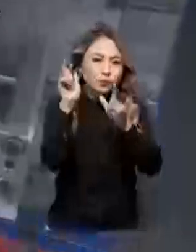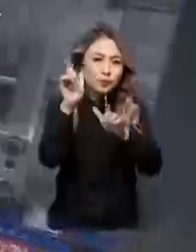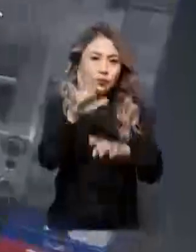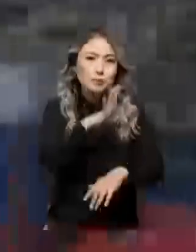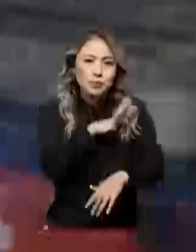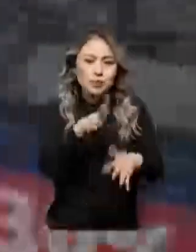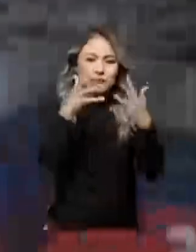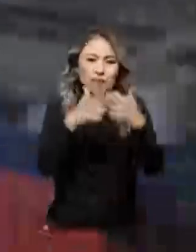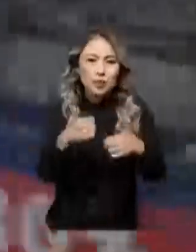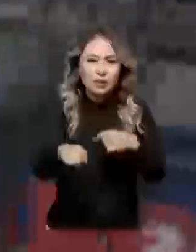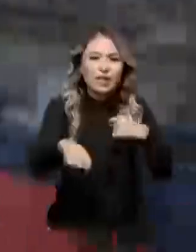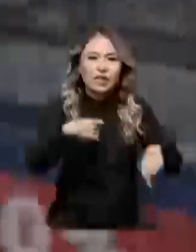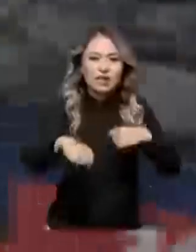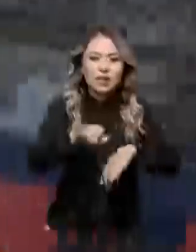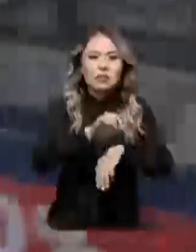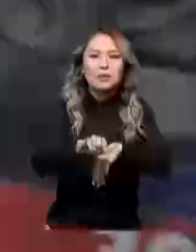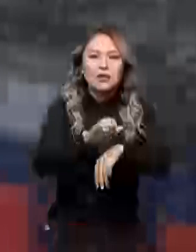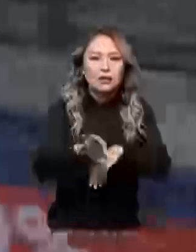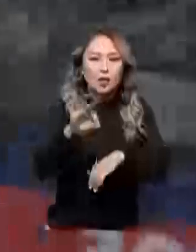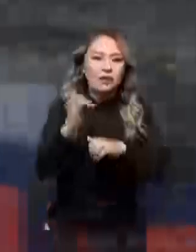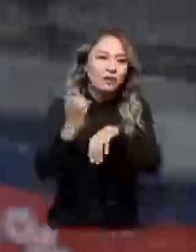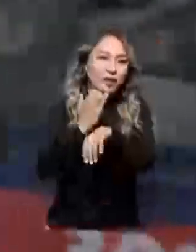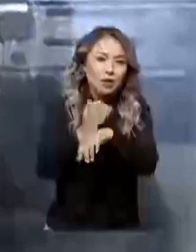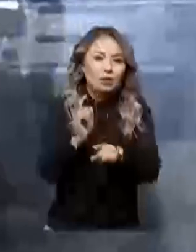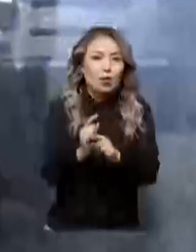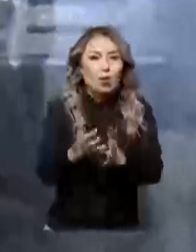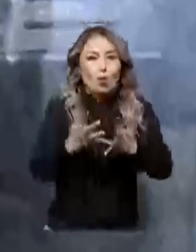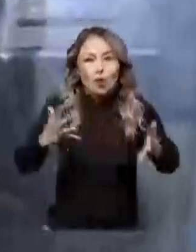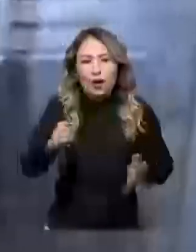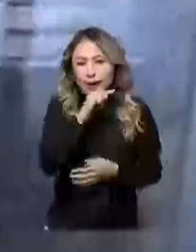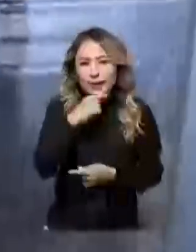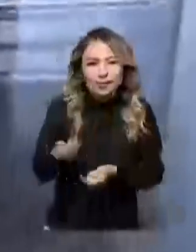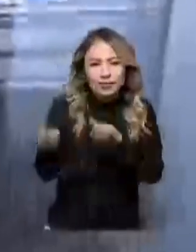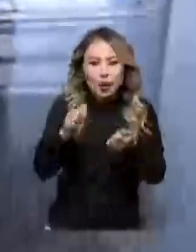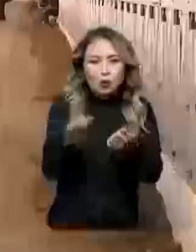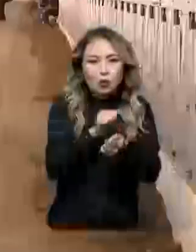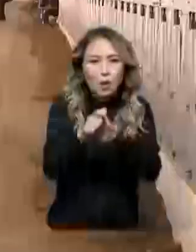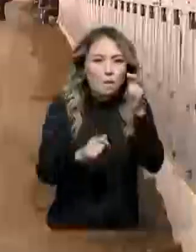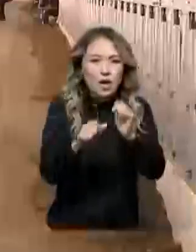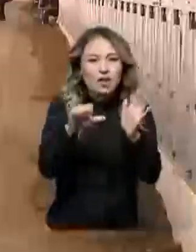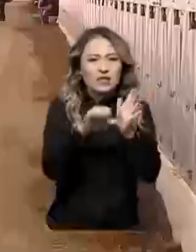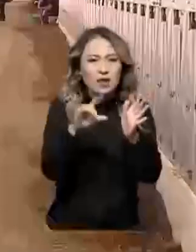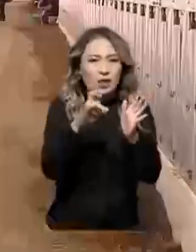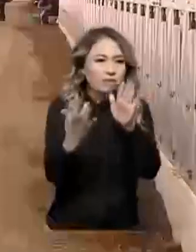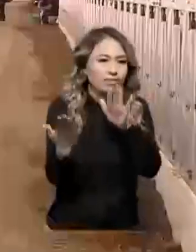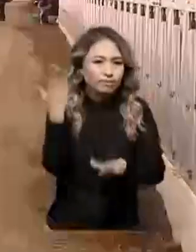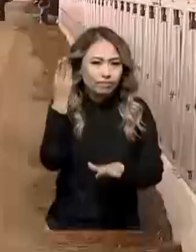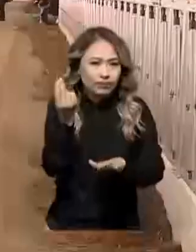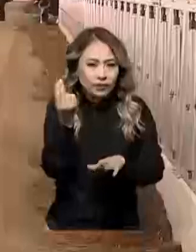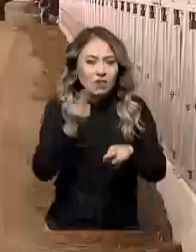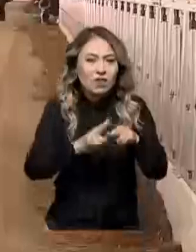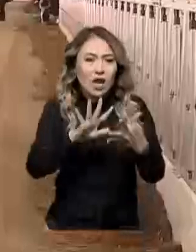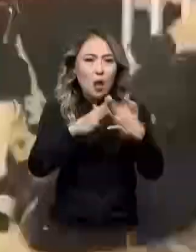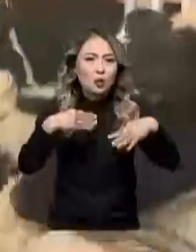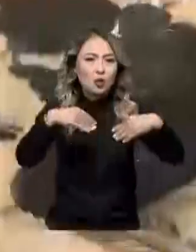шығарылады. Есесіне бұл тауарларды импорттау көлемі артқан. 5 жыл ішінде Ресейден келген құрғақ сүт импорты 6 есеге өсті. Десе де ауыл